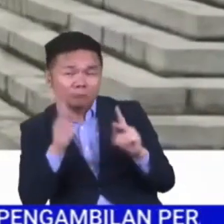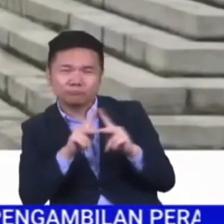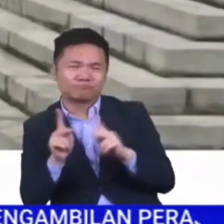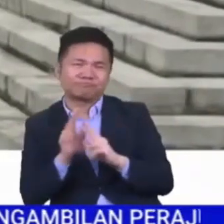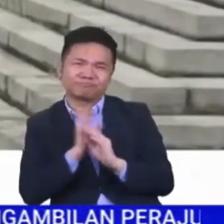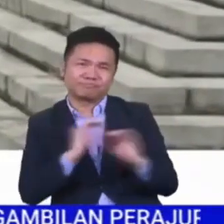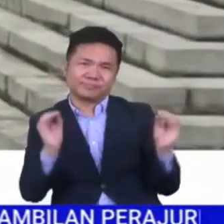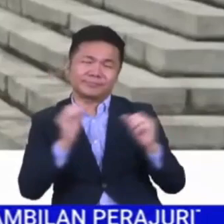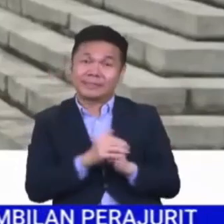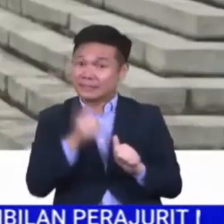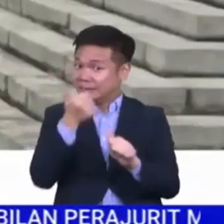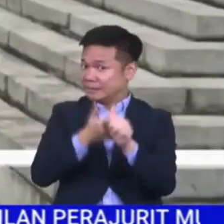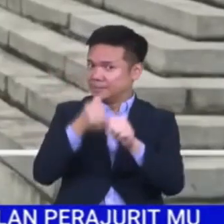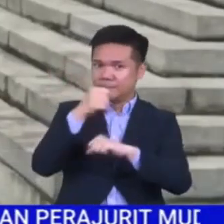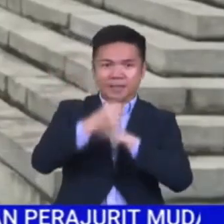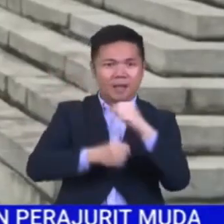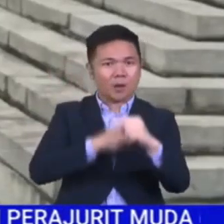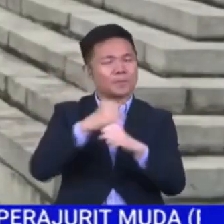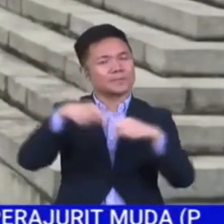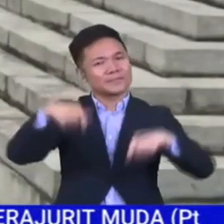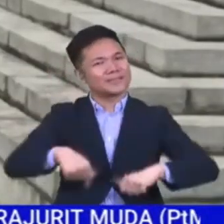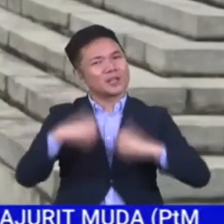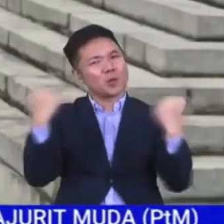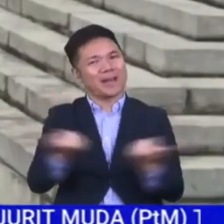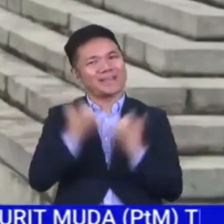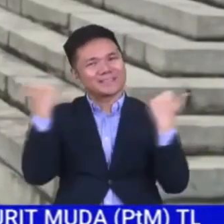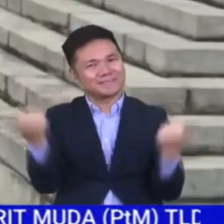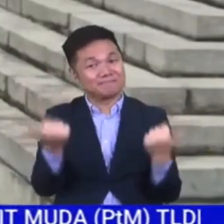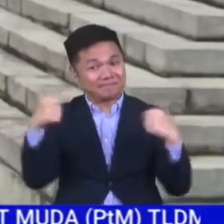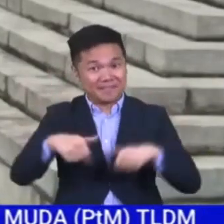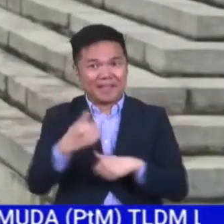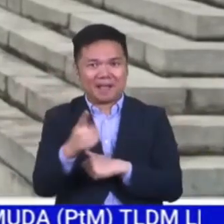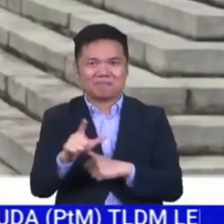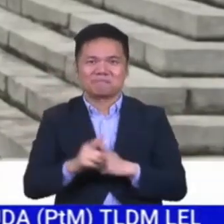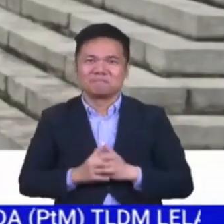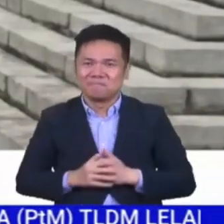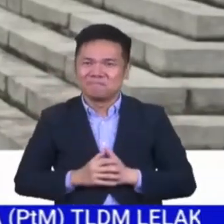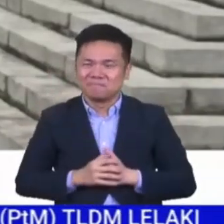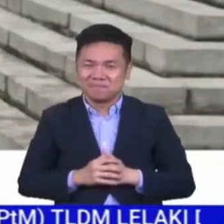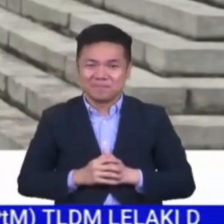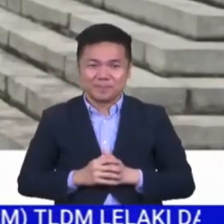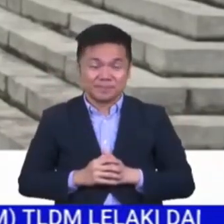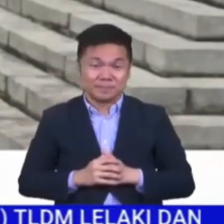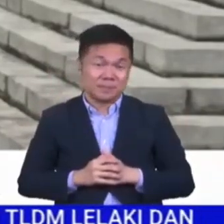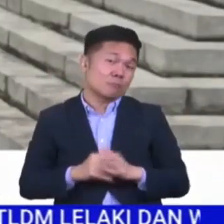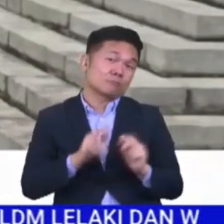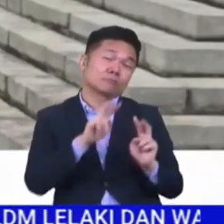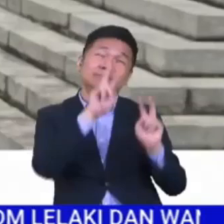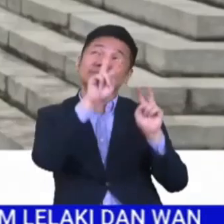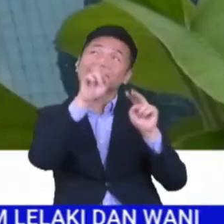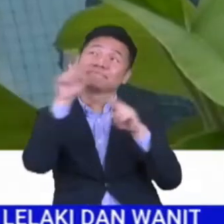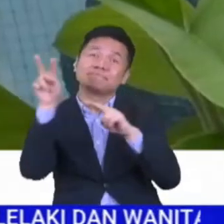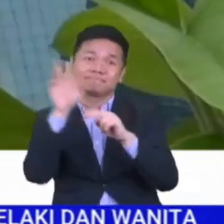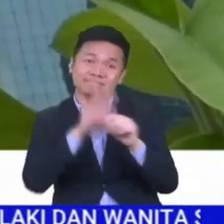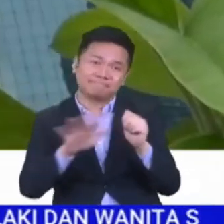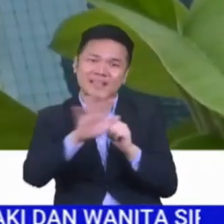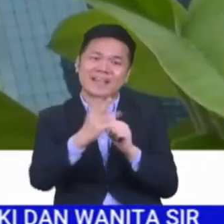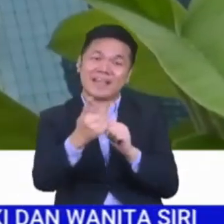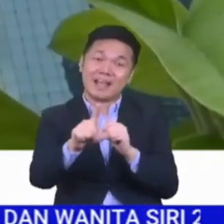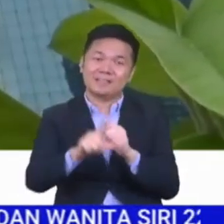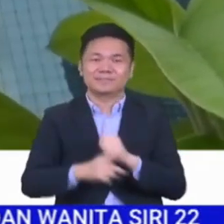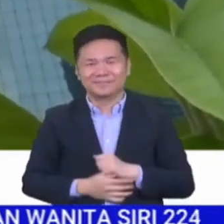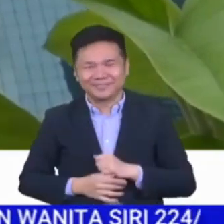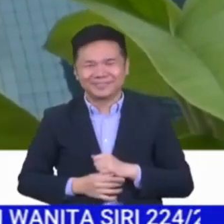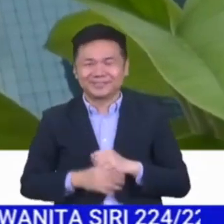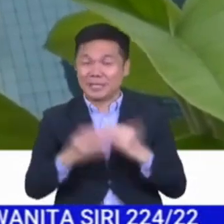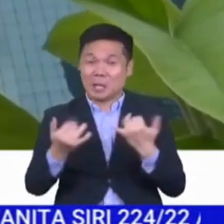kita orang every year memang raya dekat sini. So memang akan pergi area-area KL je lah.